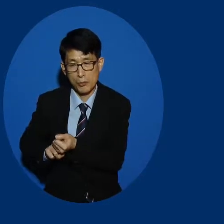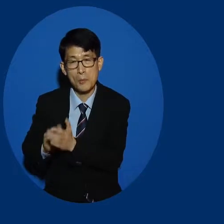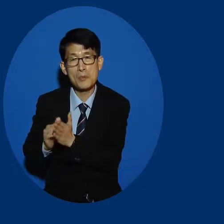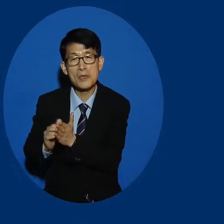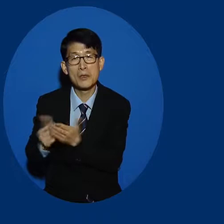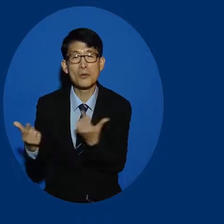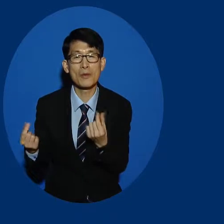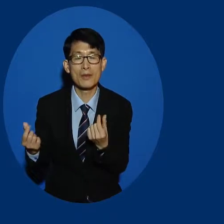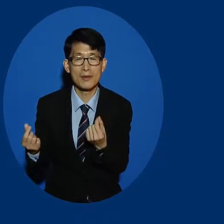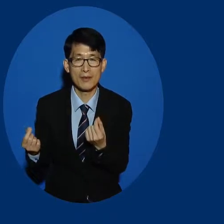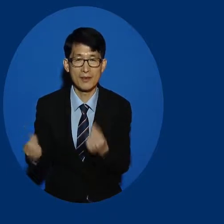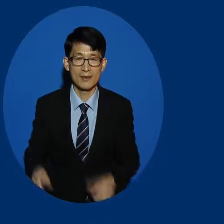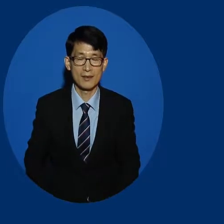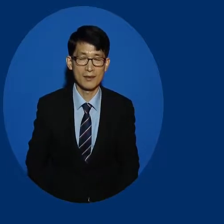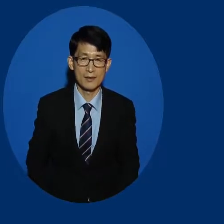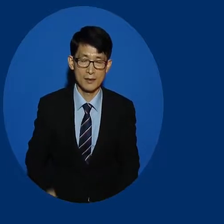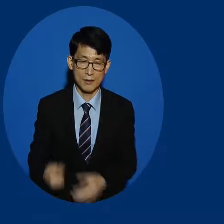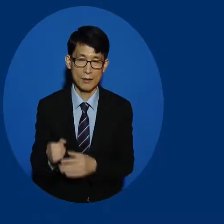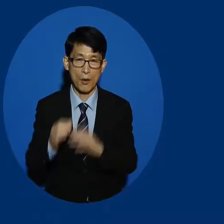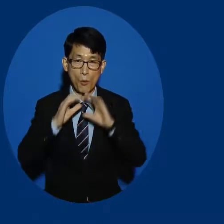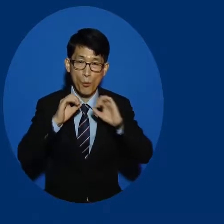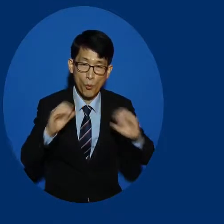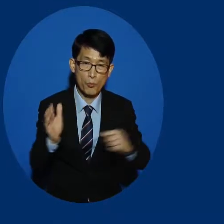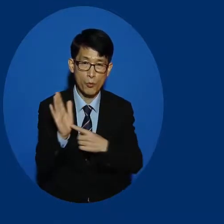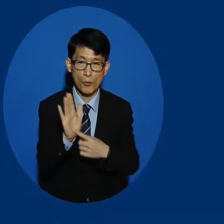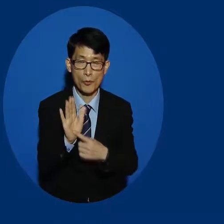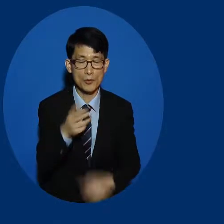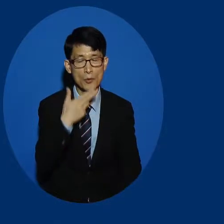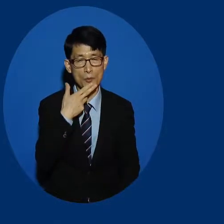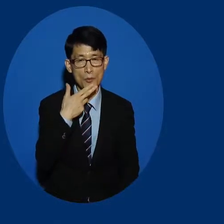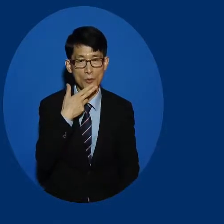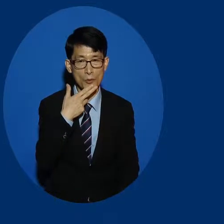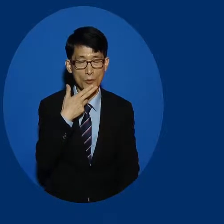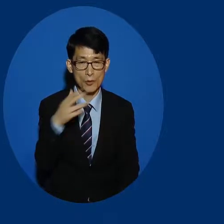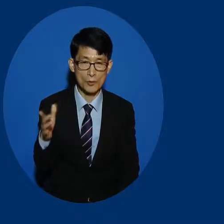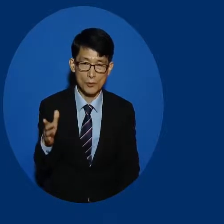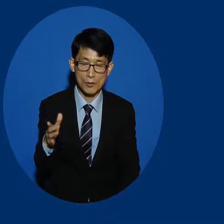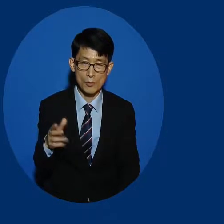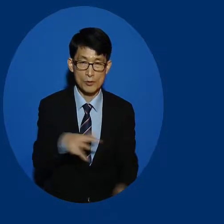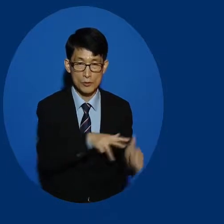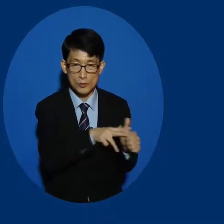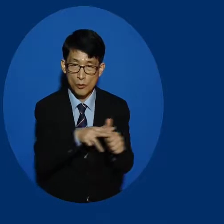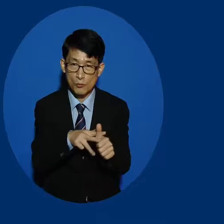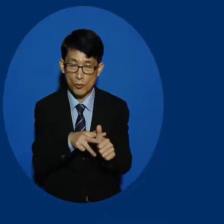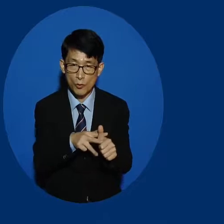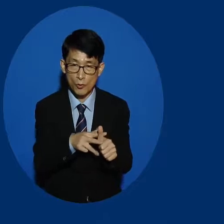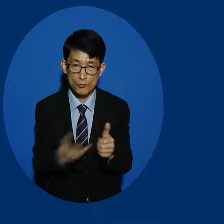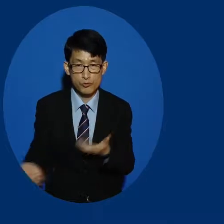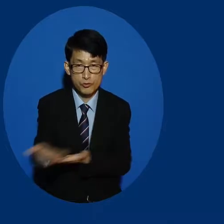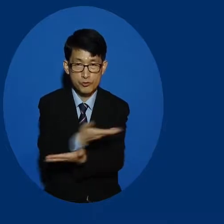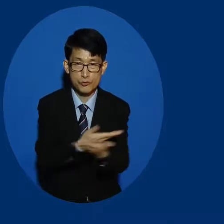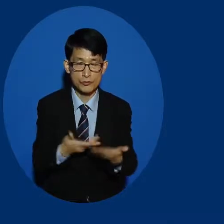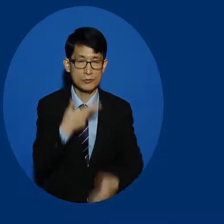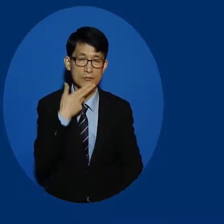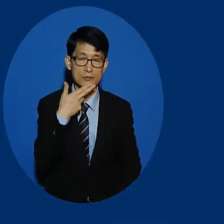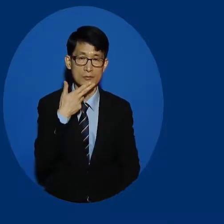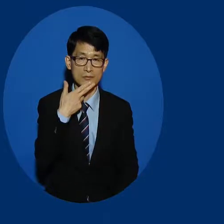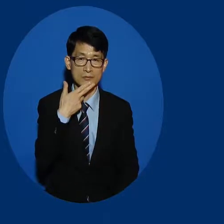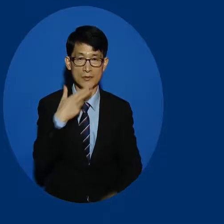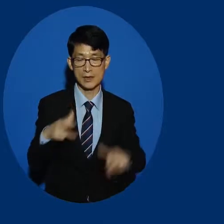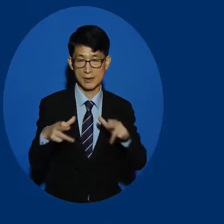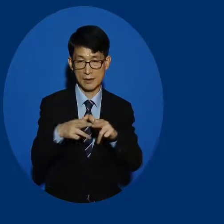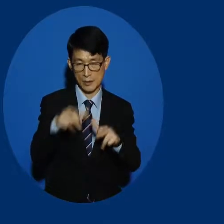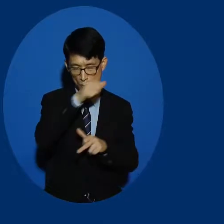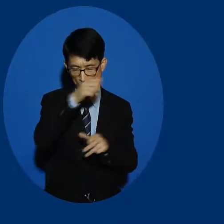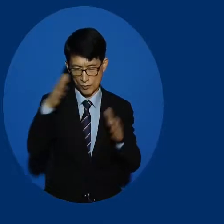홍보가 너무 안 되고 있고 그러한 정보망이 구축되어 있지 않기 때문입니다. 또 장애인